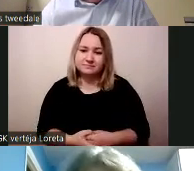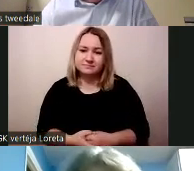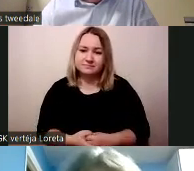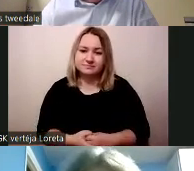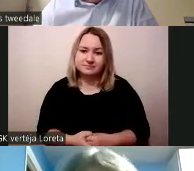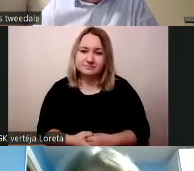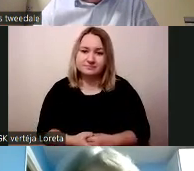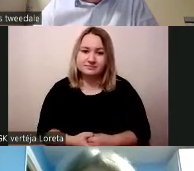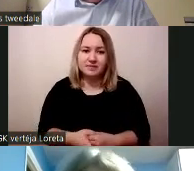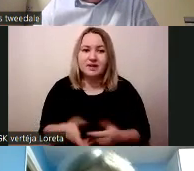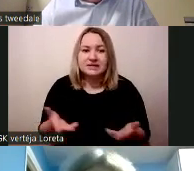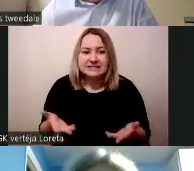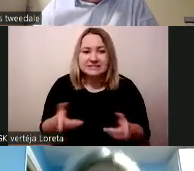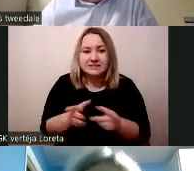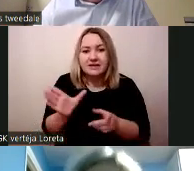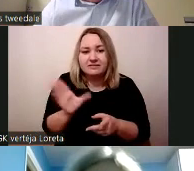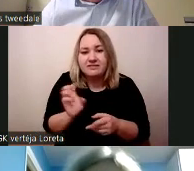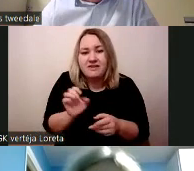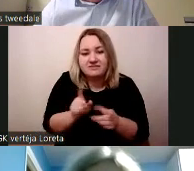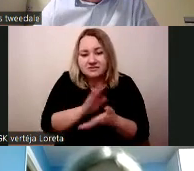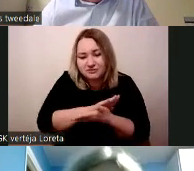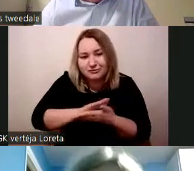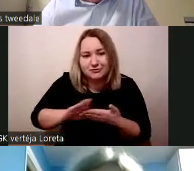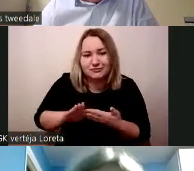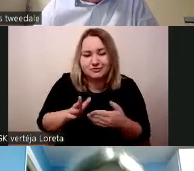Na, aišku, ne viskas gali sklandžiai vykti.